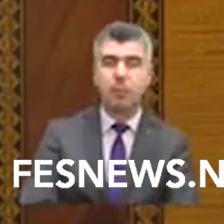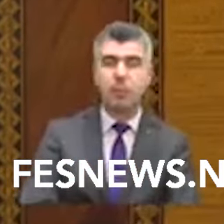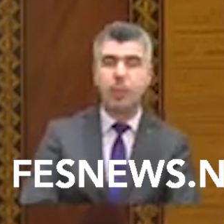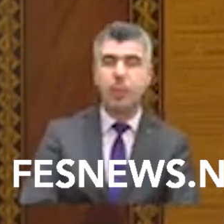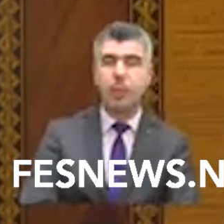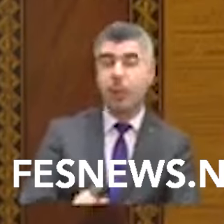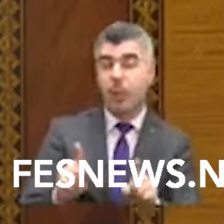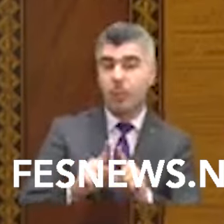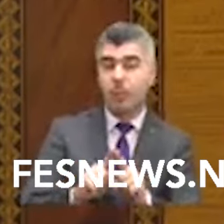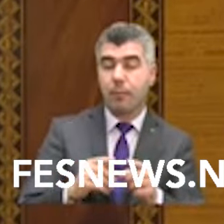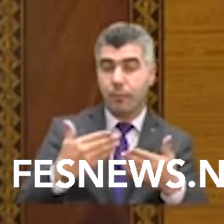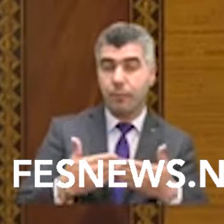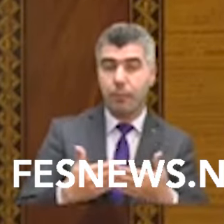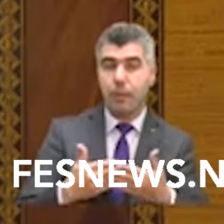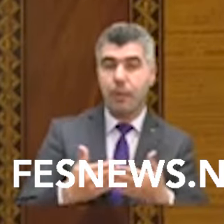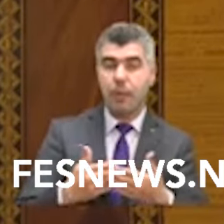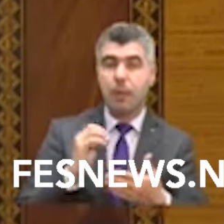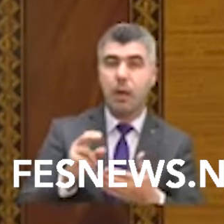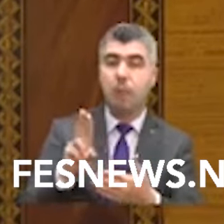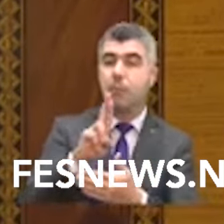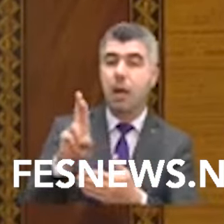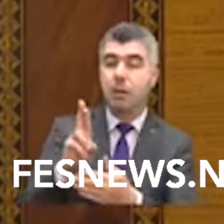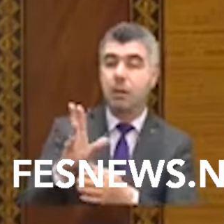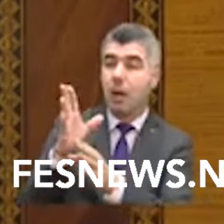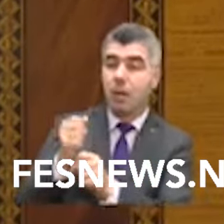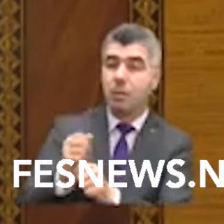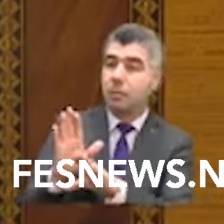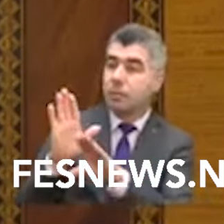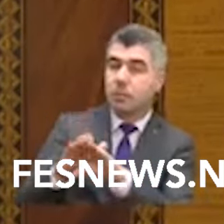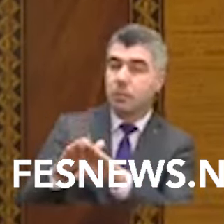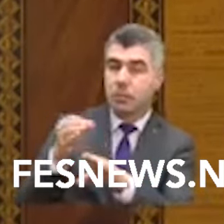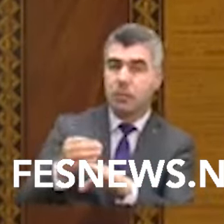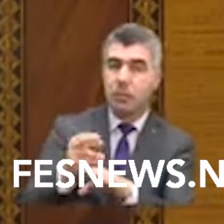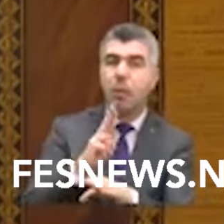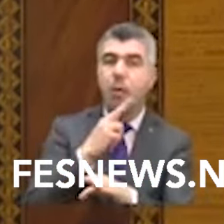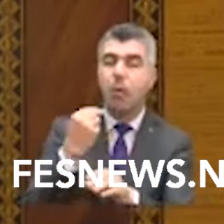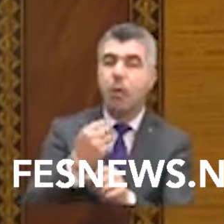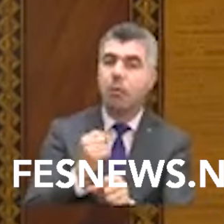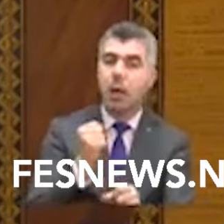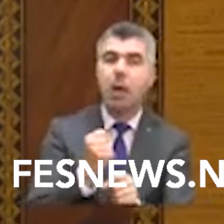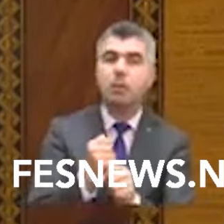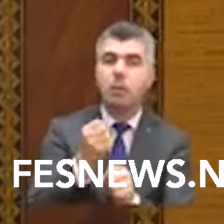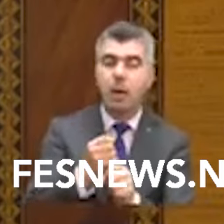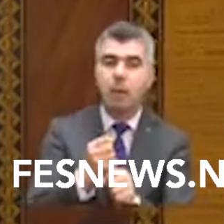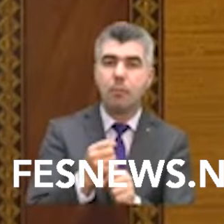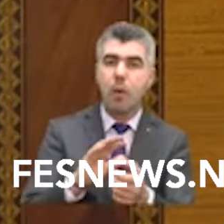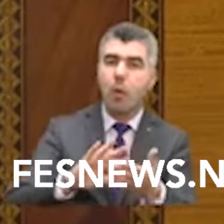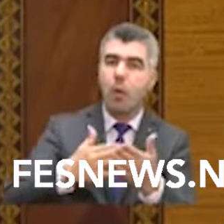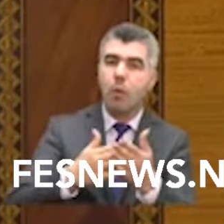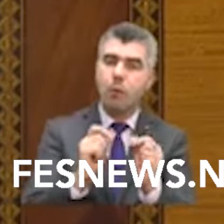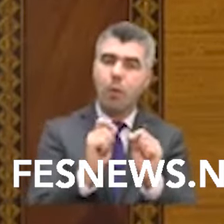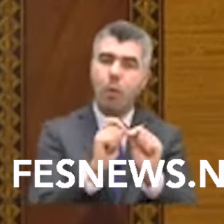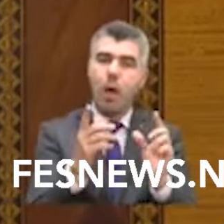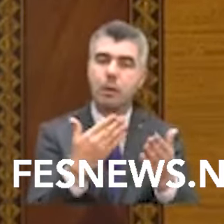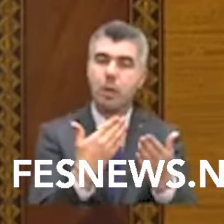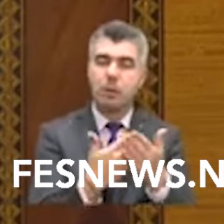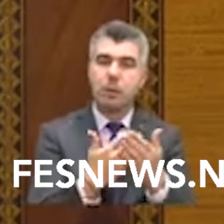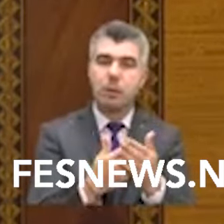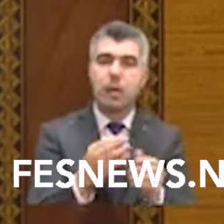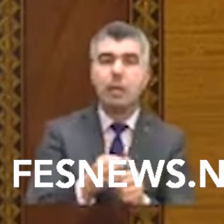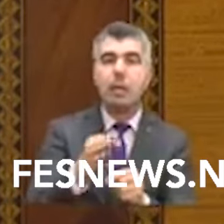ديال التوجيهات ديال سيدنا الله ينصره، الحكومة خدامة على أساس رؤية متكاملة، والنتائج